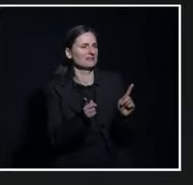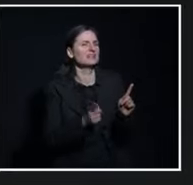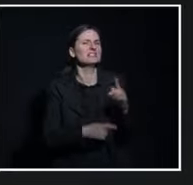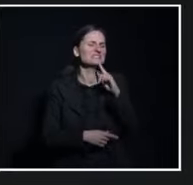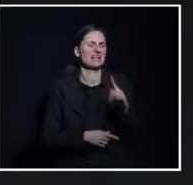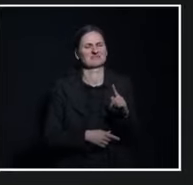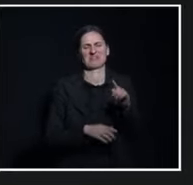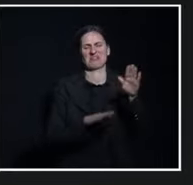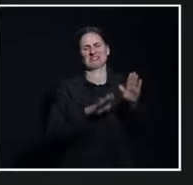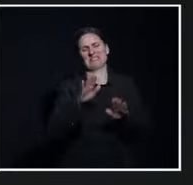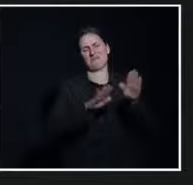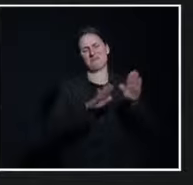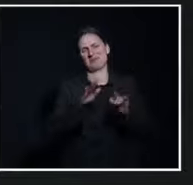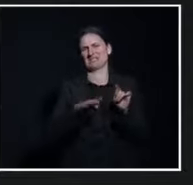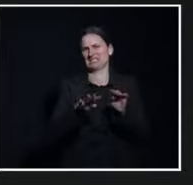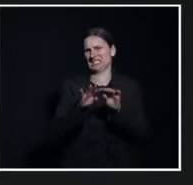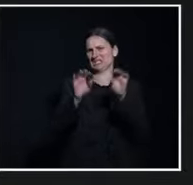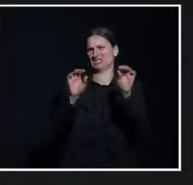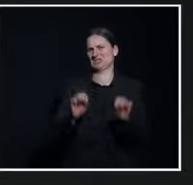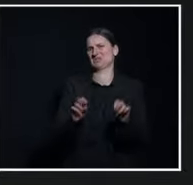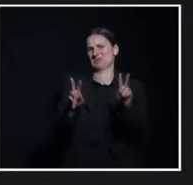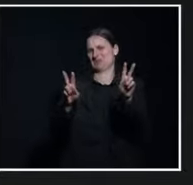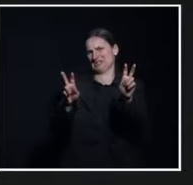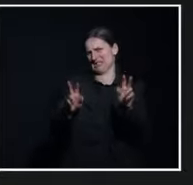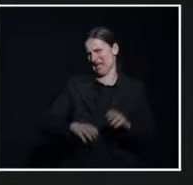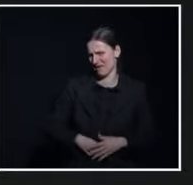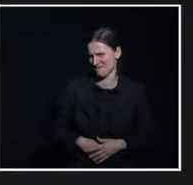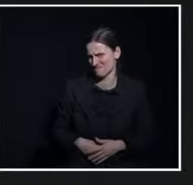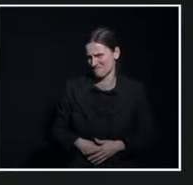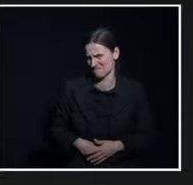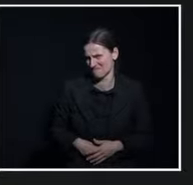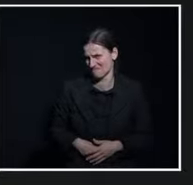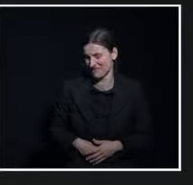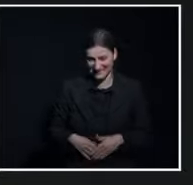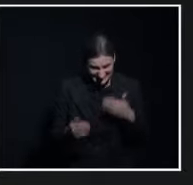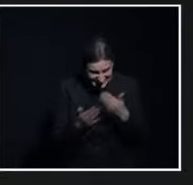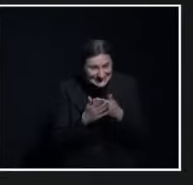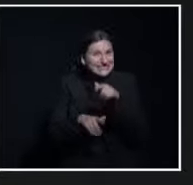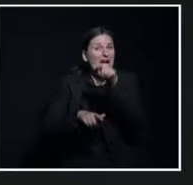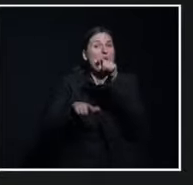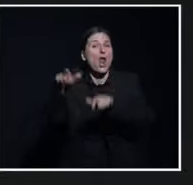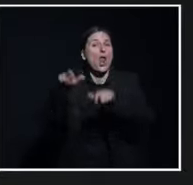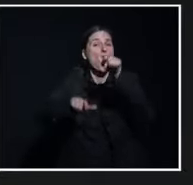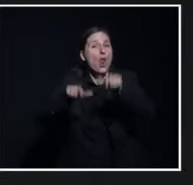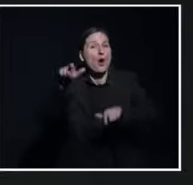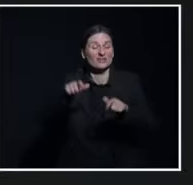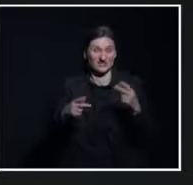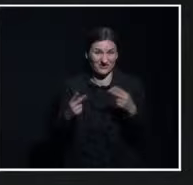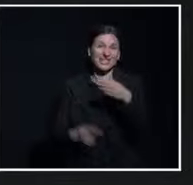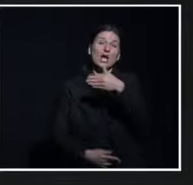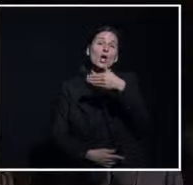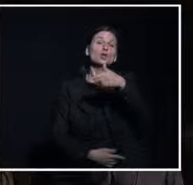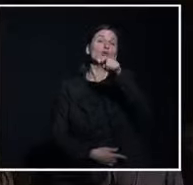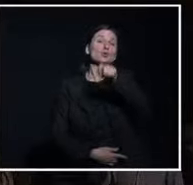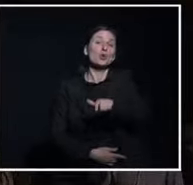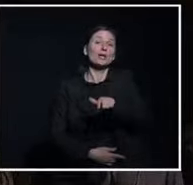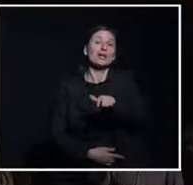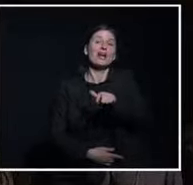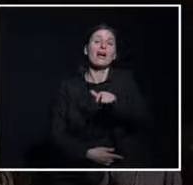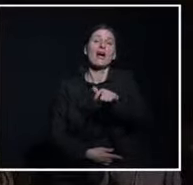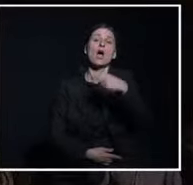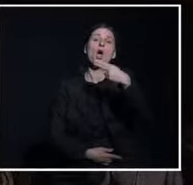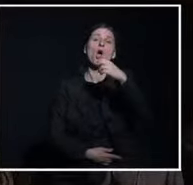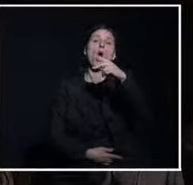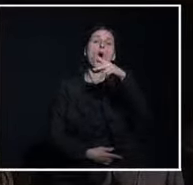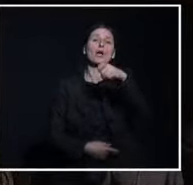nur als System betrachten, diejenigen, die wie der thüringische Abgeordnete Höcke